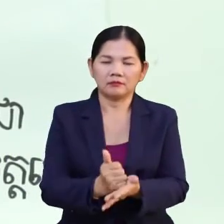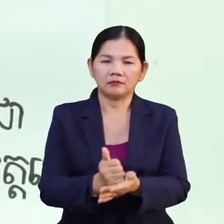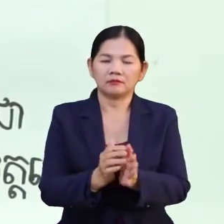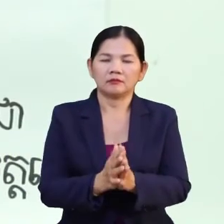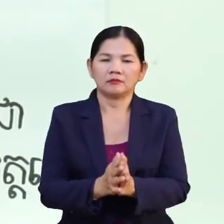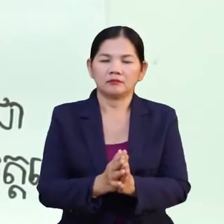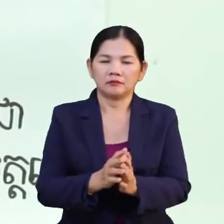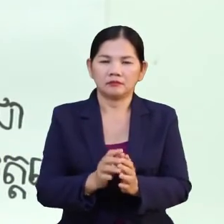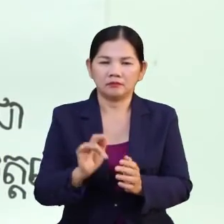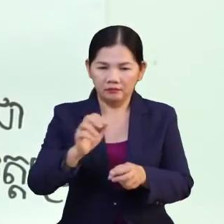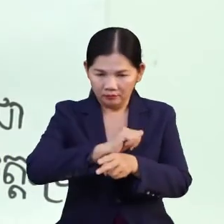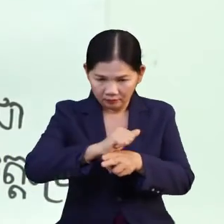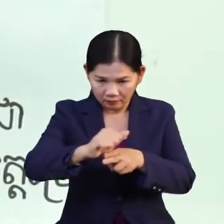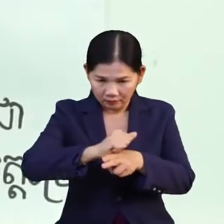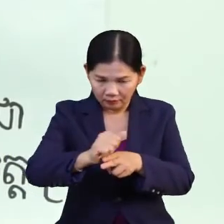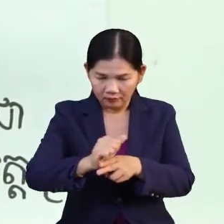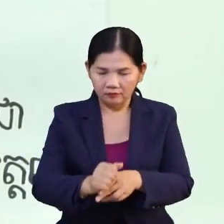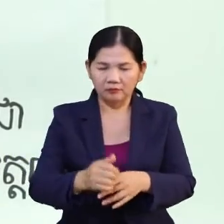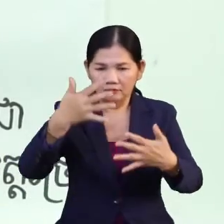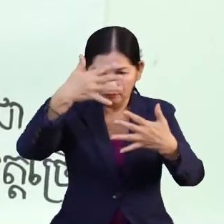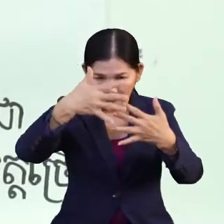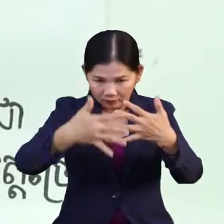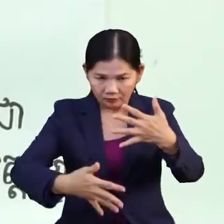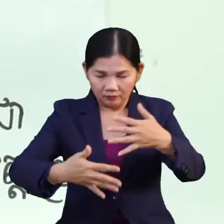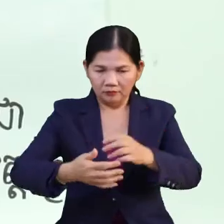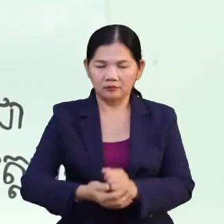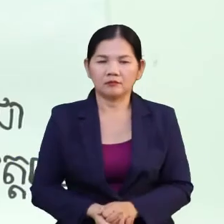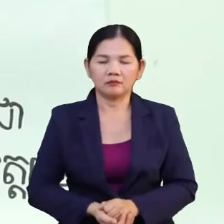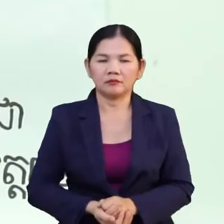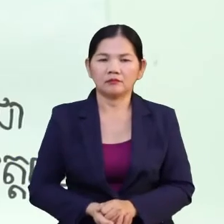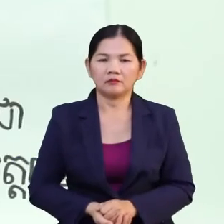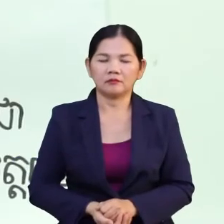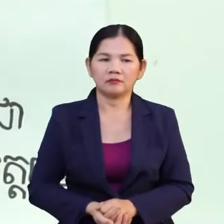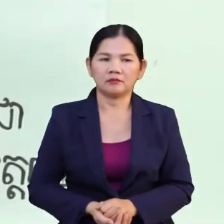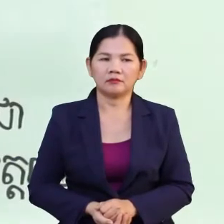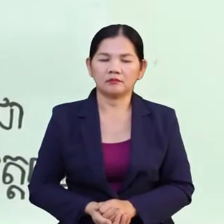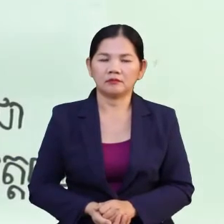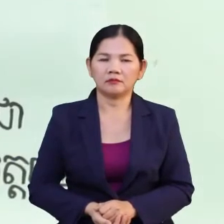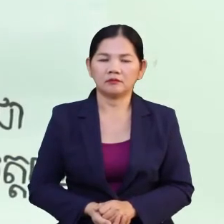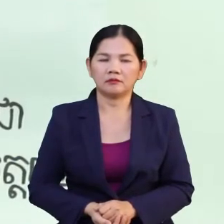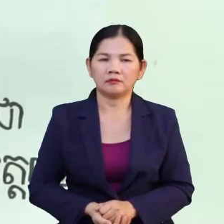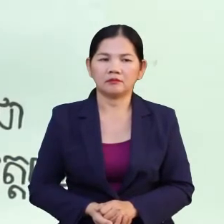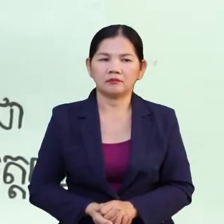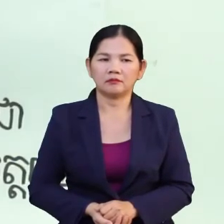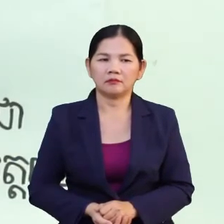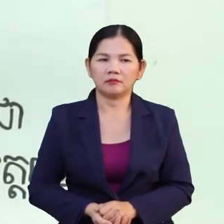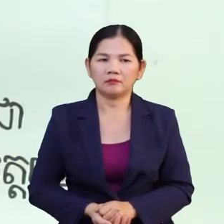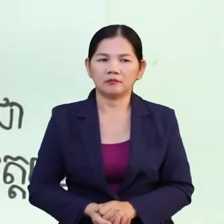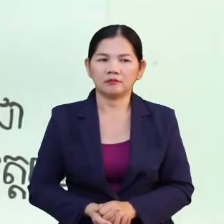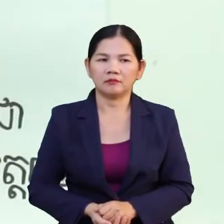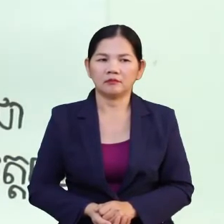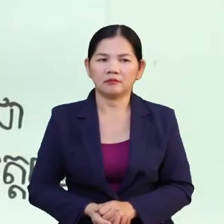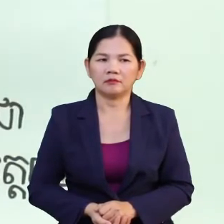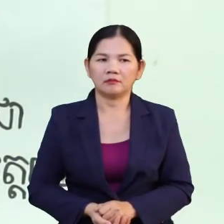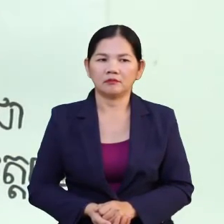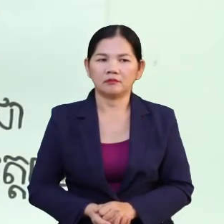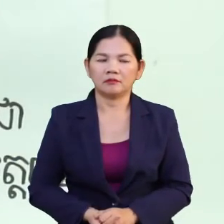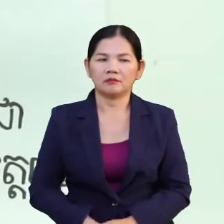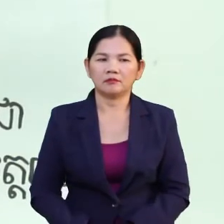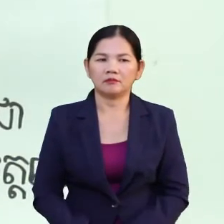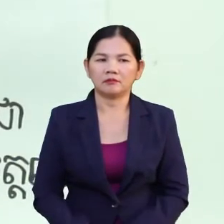យកមកអនុវត្តមានដូចជាចាណានឹងក៏ត្រែមួយសិនកណា